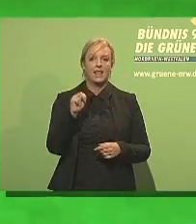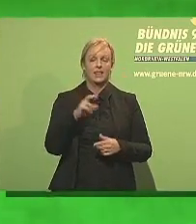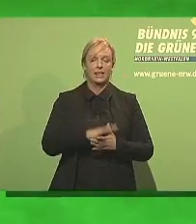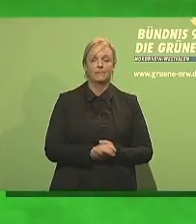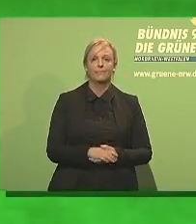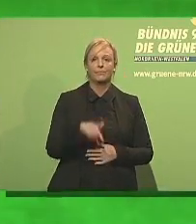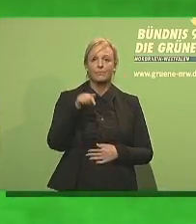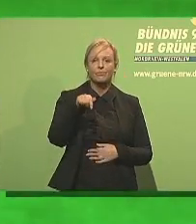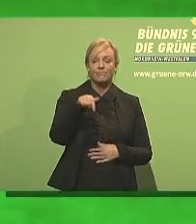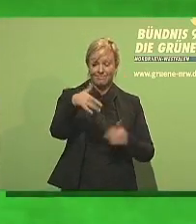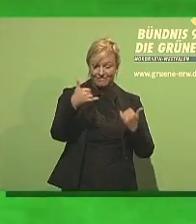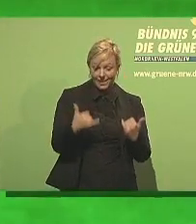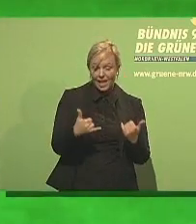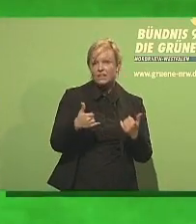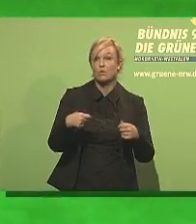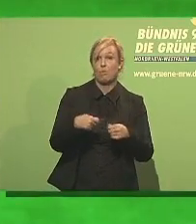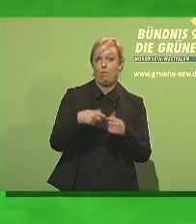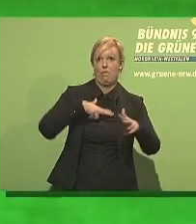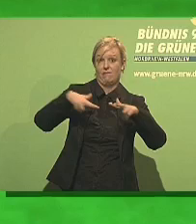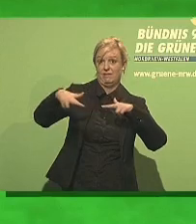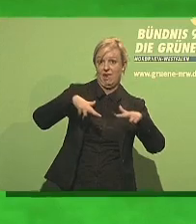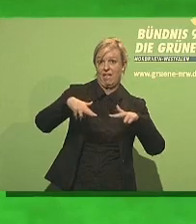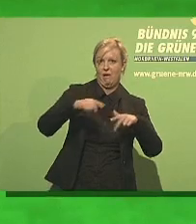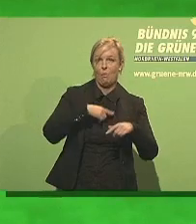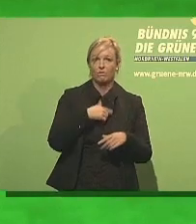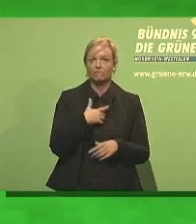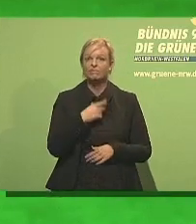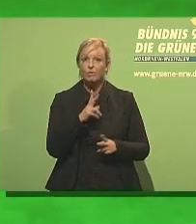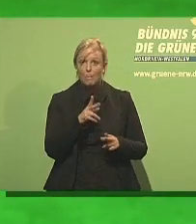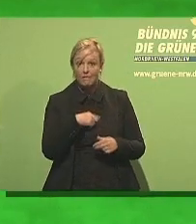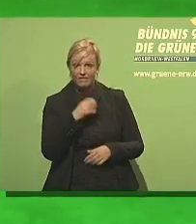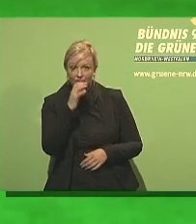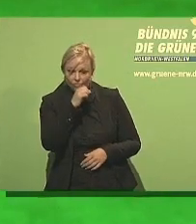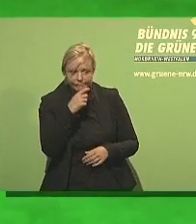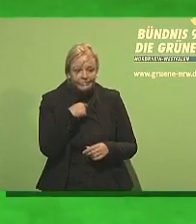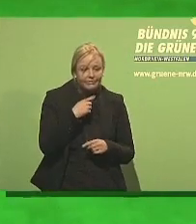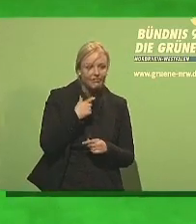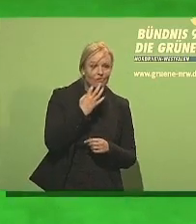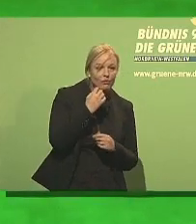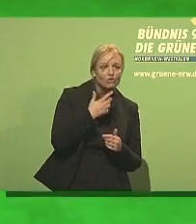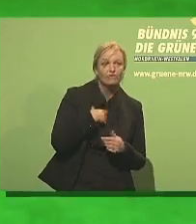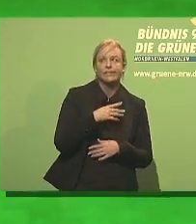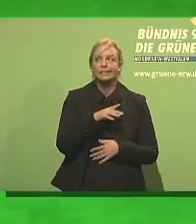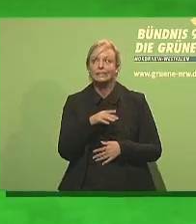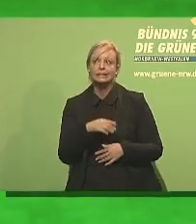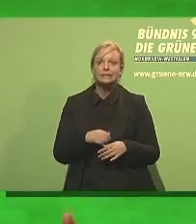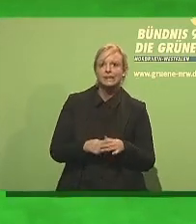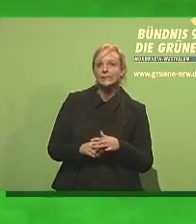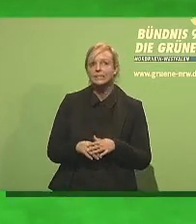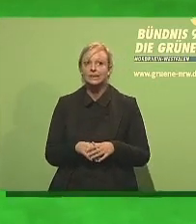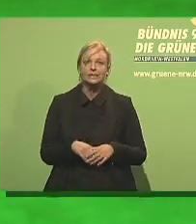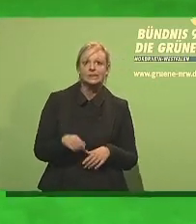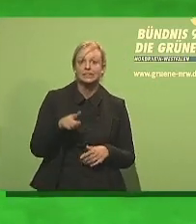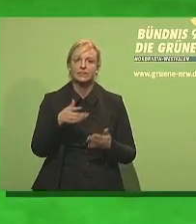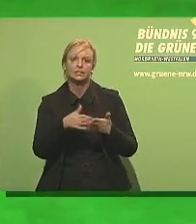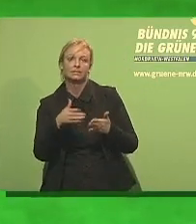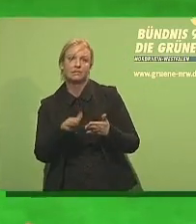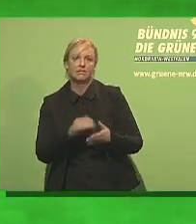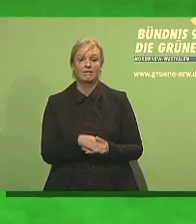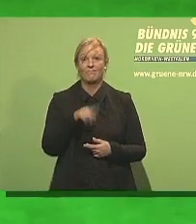diese Bundesregierung klammheimlich eigentlich will, dass Fracking in Deutschland stattfindet, das vorantreibt. Sie